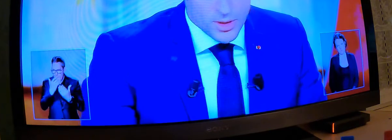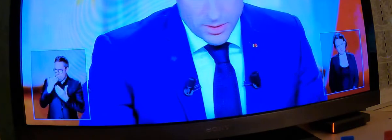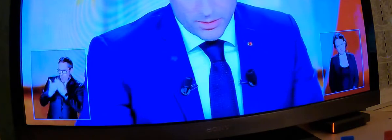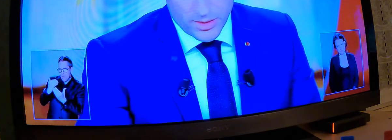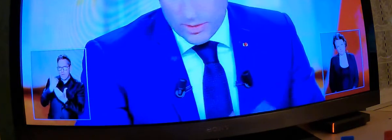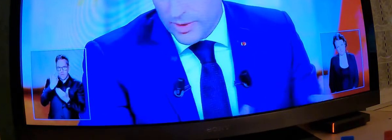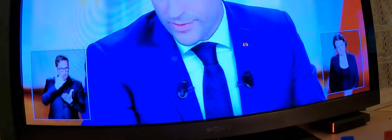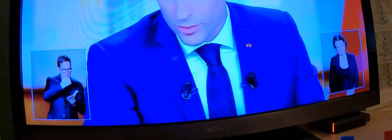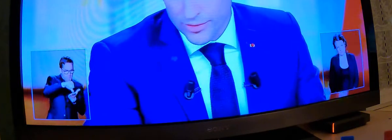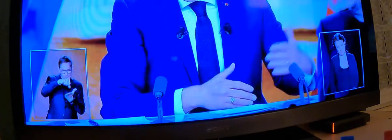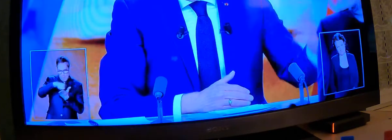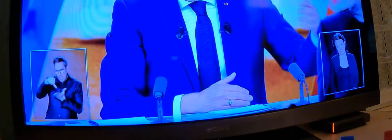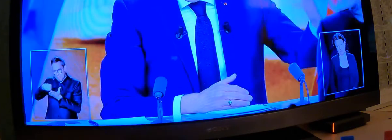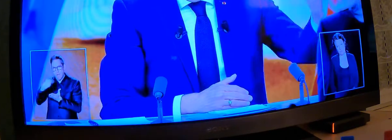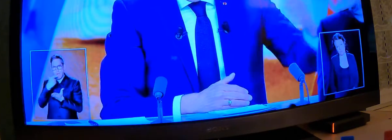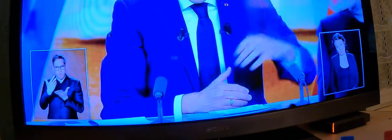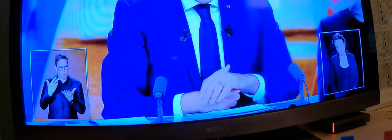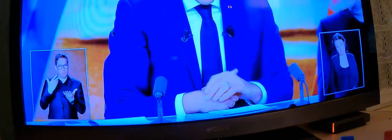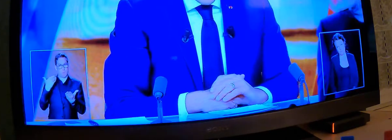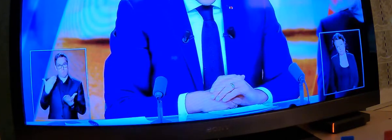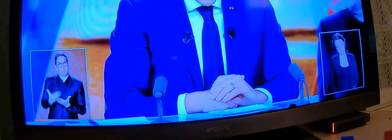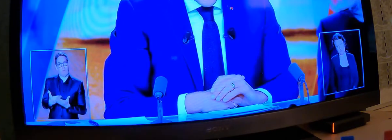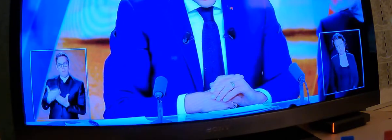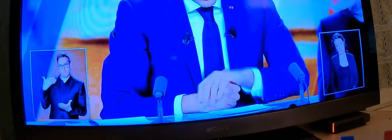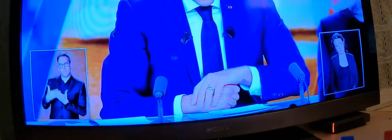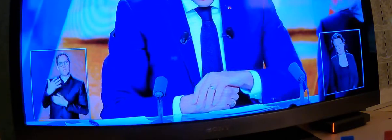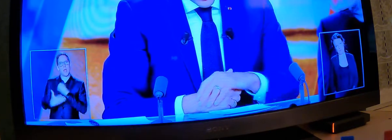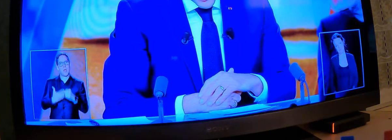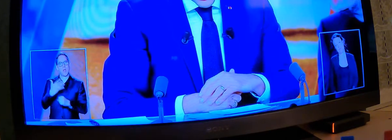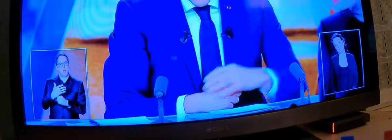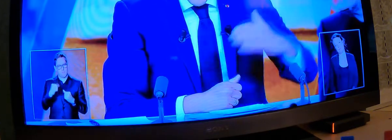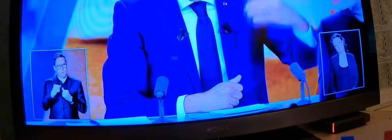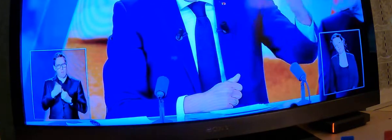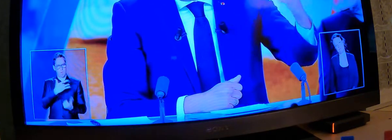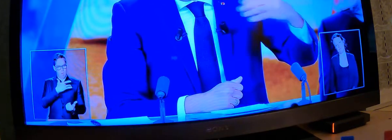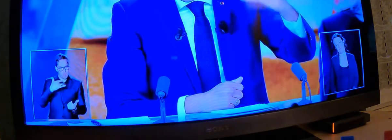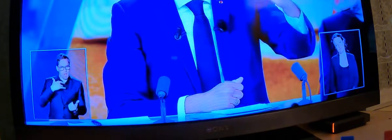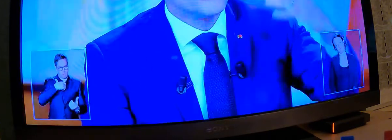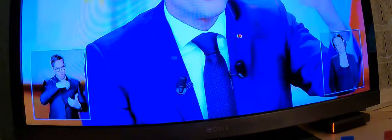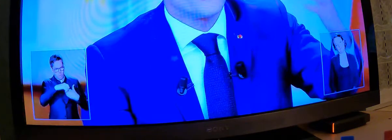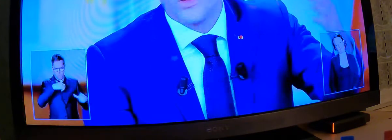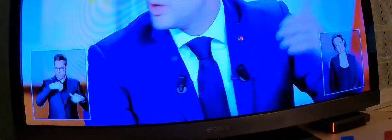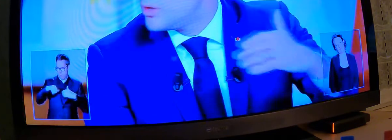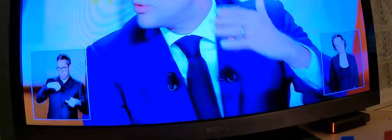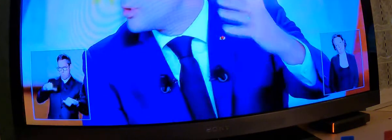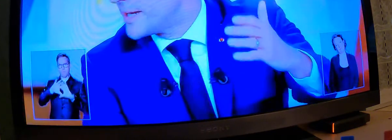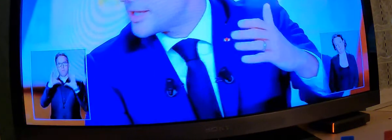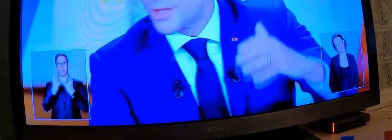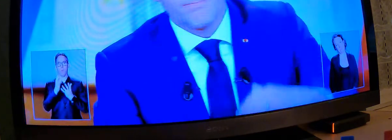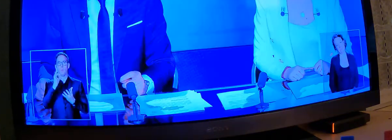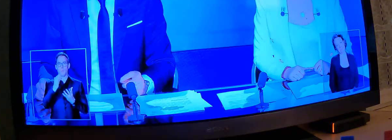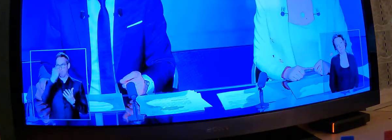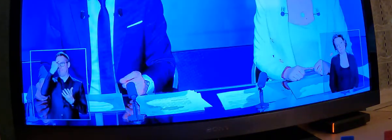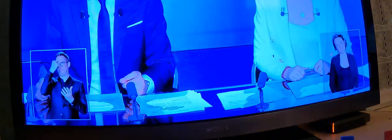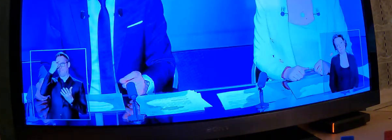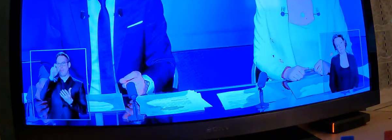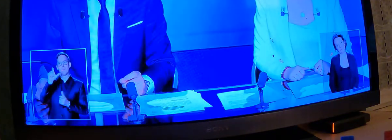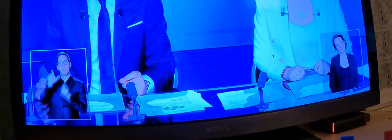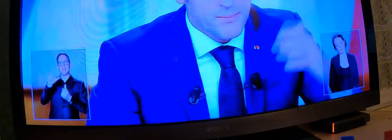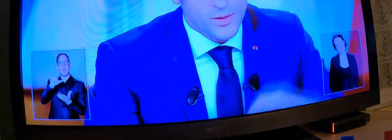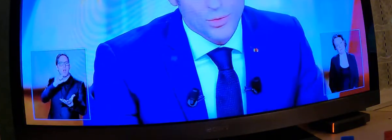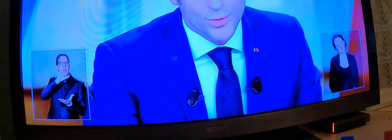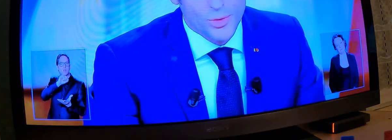sur, et on l'a fait durant ce quinquennat, sur la santé et sur d'autres sujets. Et on a continué, en particulier pour le grand âge